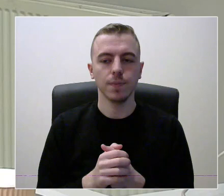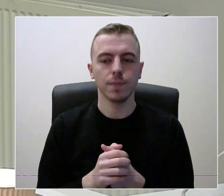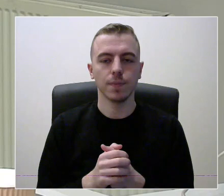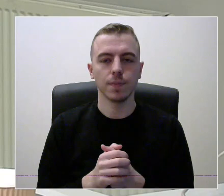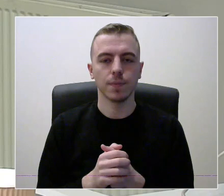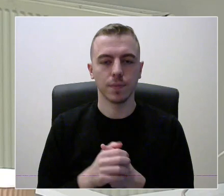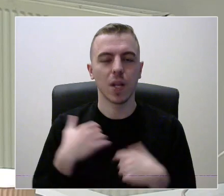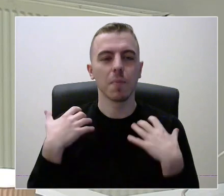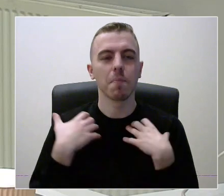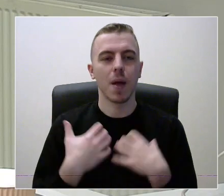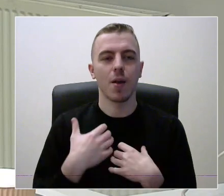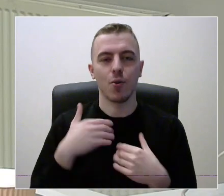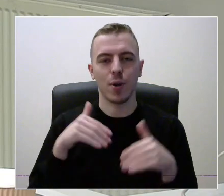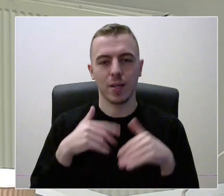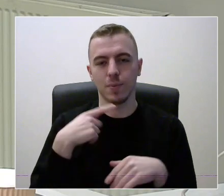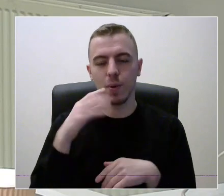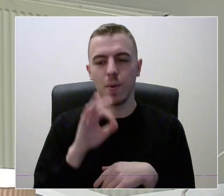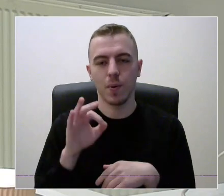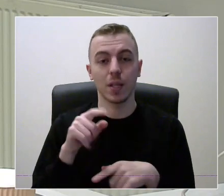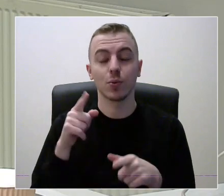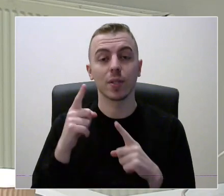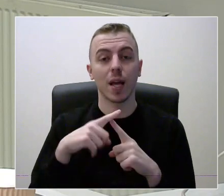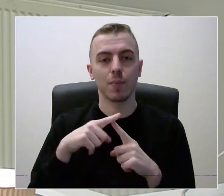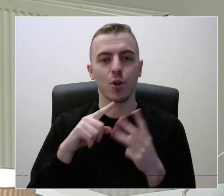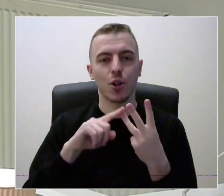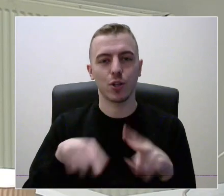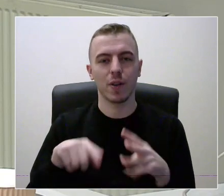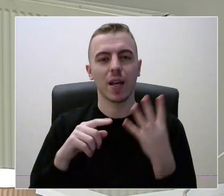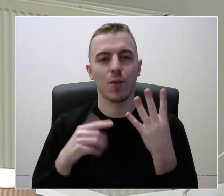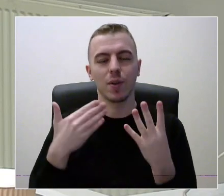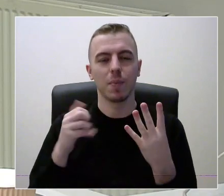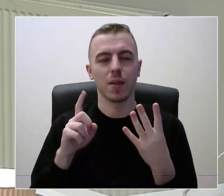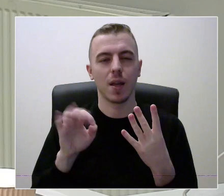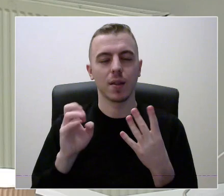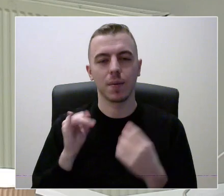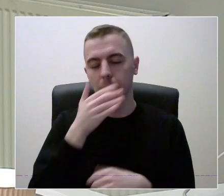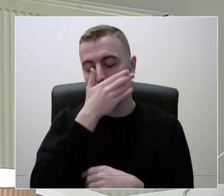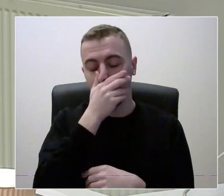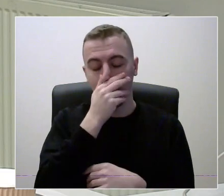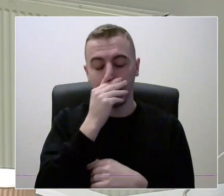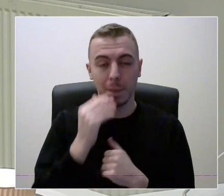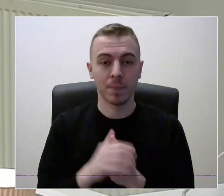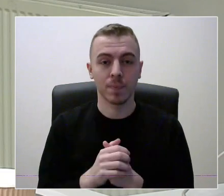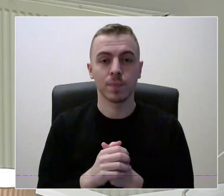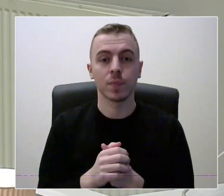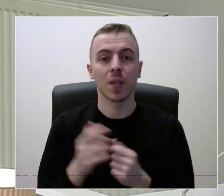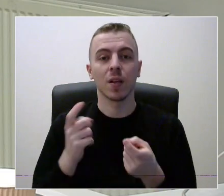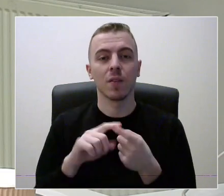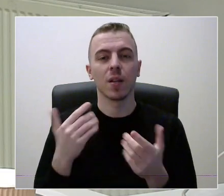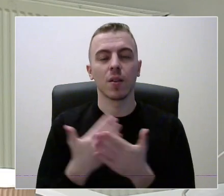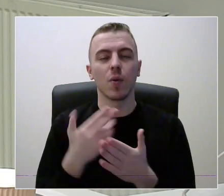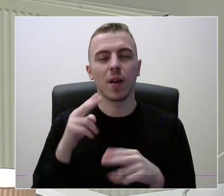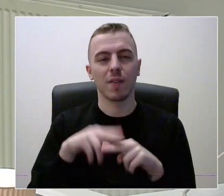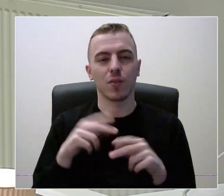mero rinkimus, nes jūs taryboje trečia vieta, 4 mandatai. Taip, ir pagal naujo vietos savivaldos